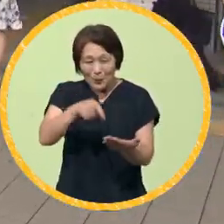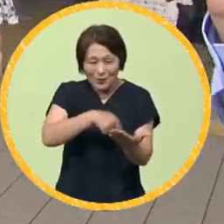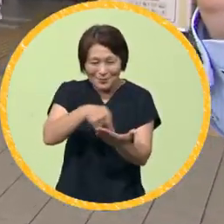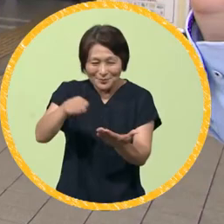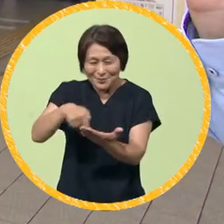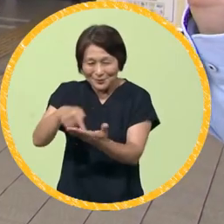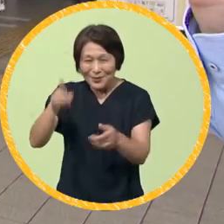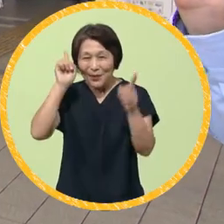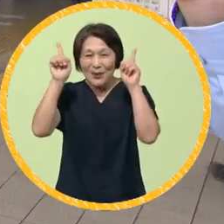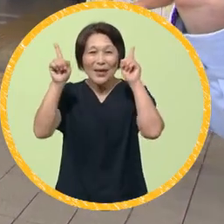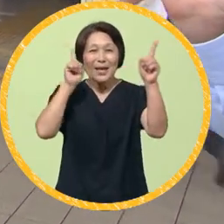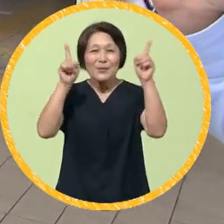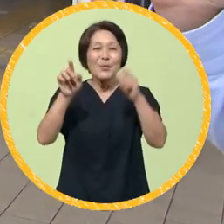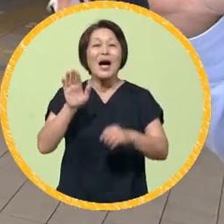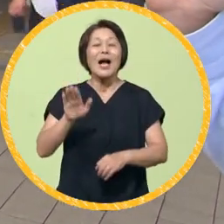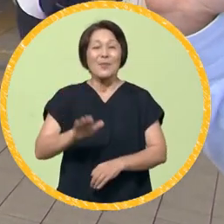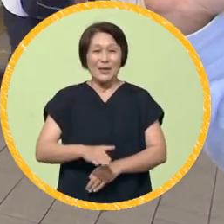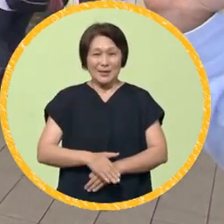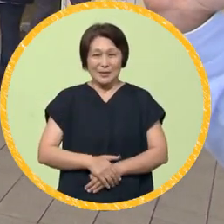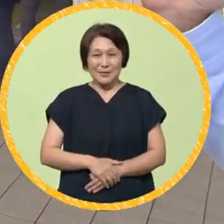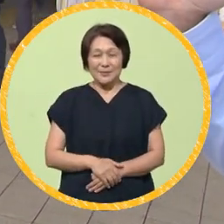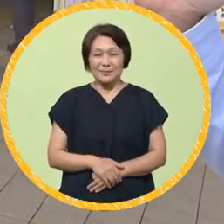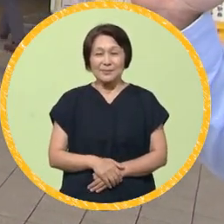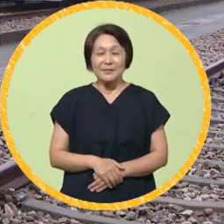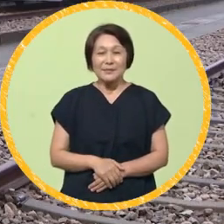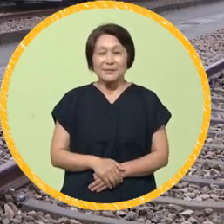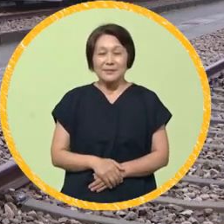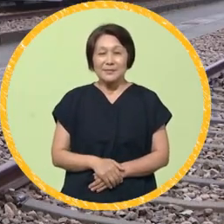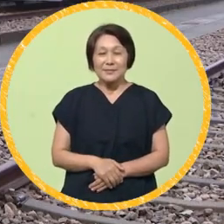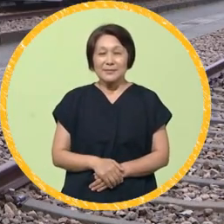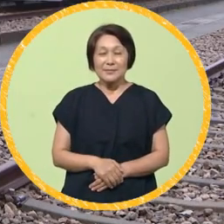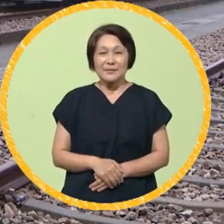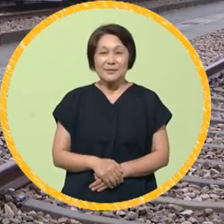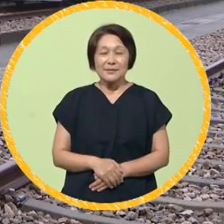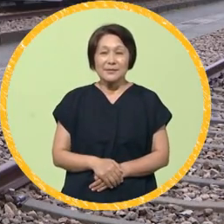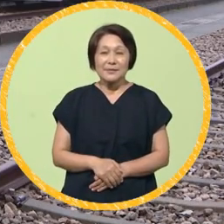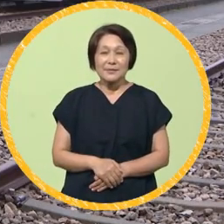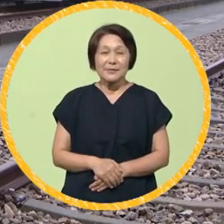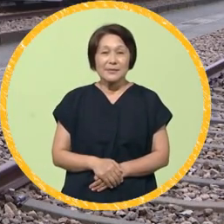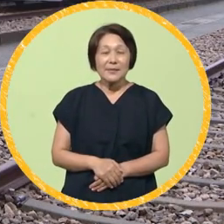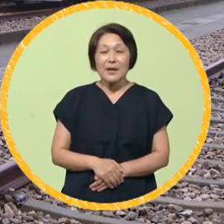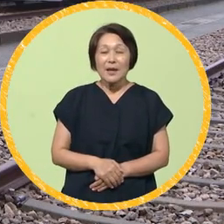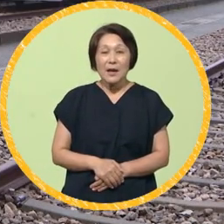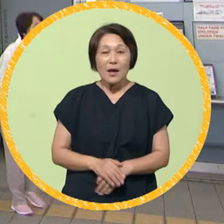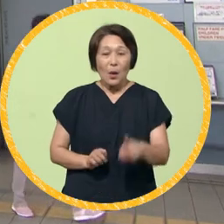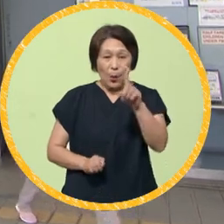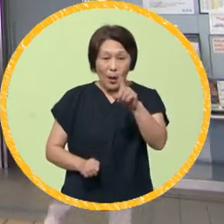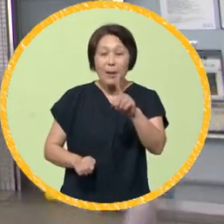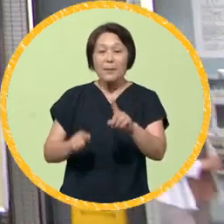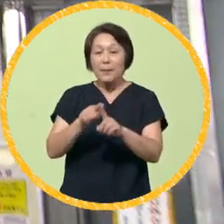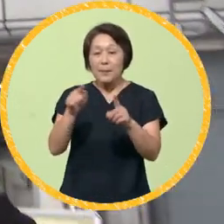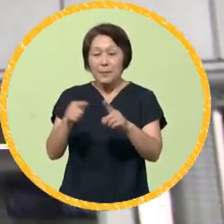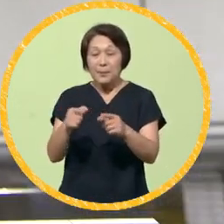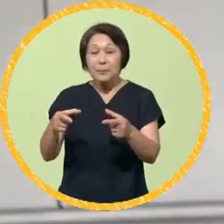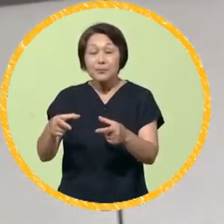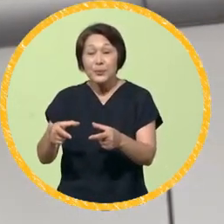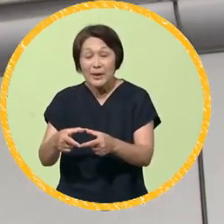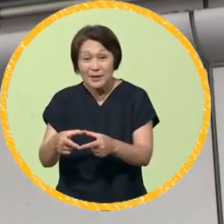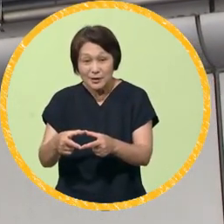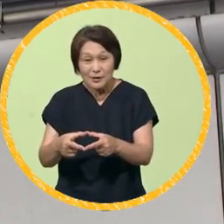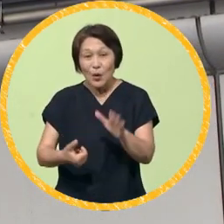もあるんですね、 はいはい、 そうなんです。ワンピース列車のオリジナル駅名看